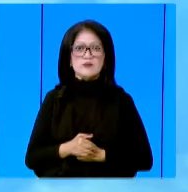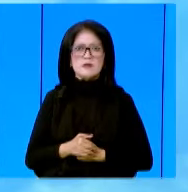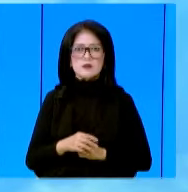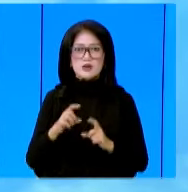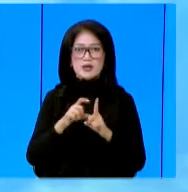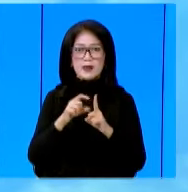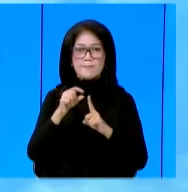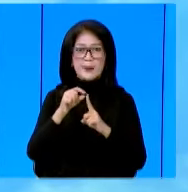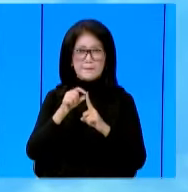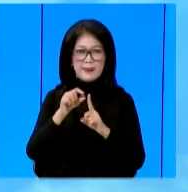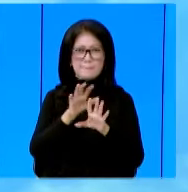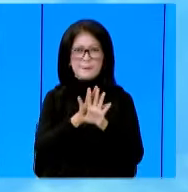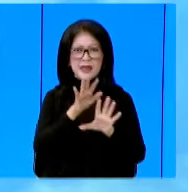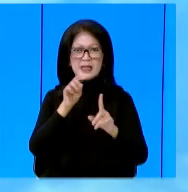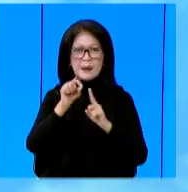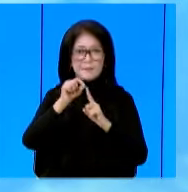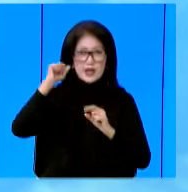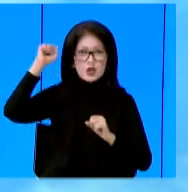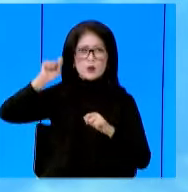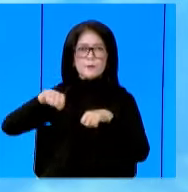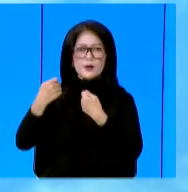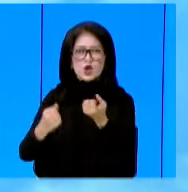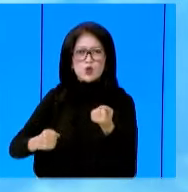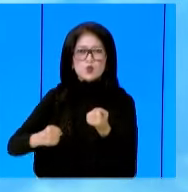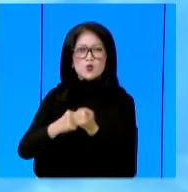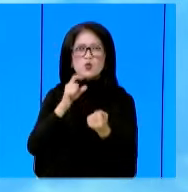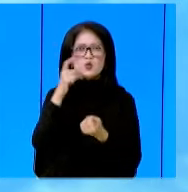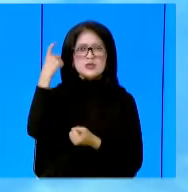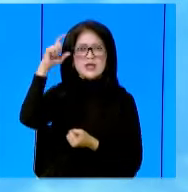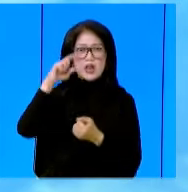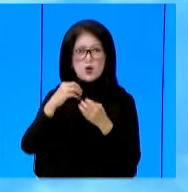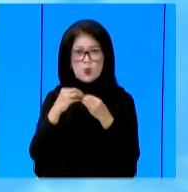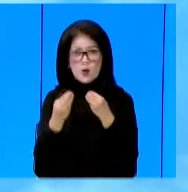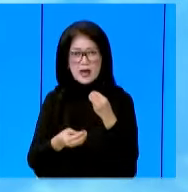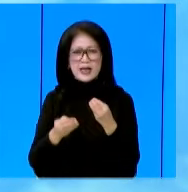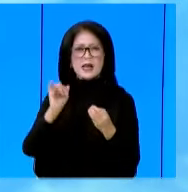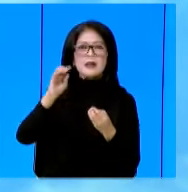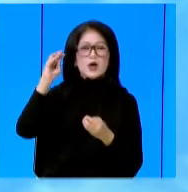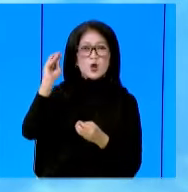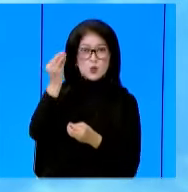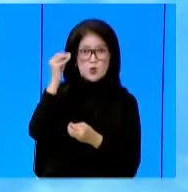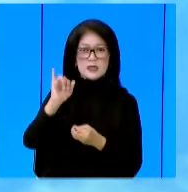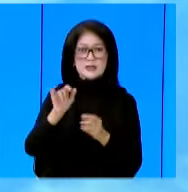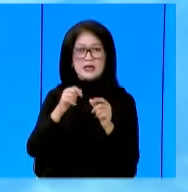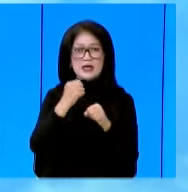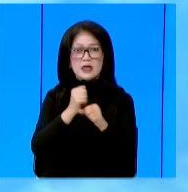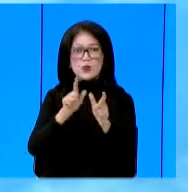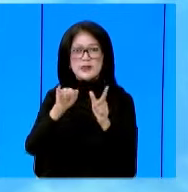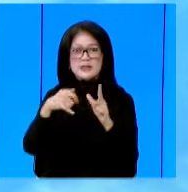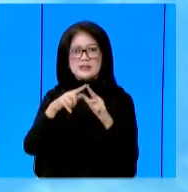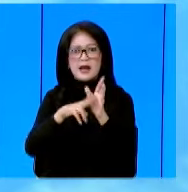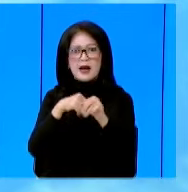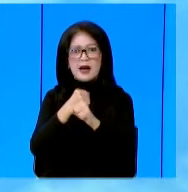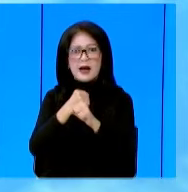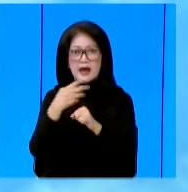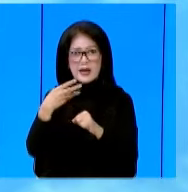Pemirsa, DPP Partai Perindo memberikan dukungan penuh kepada bakal calon bupati dan calon wakil bupati Kabupaten Nduga, Namia Gwijanggae